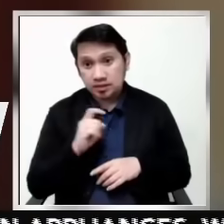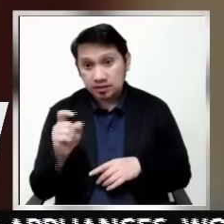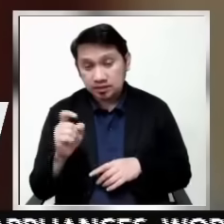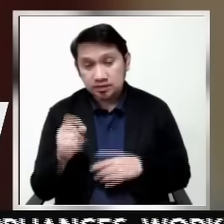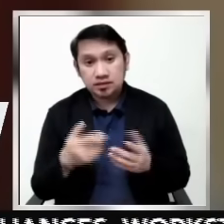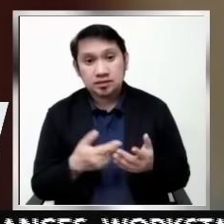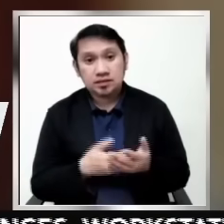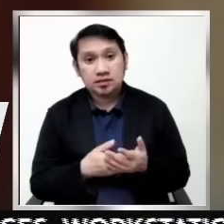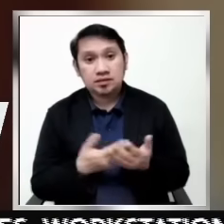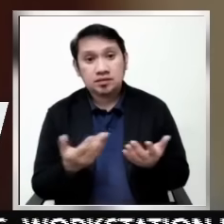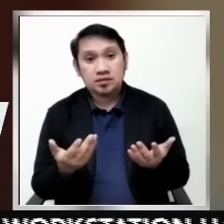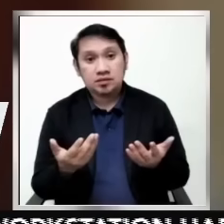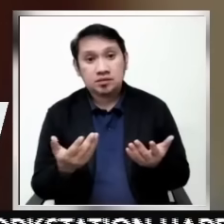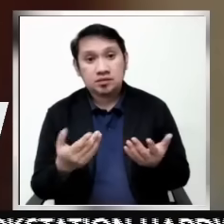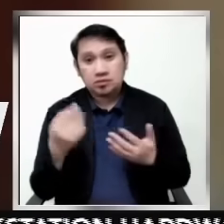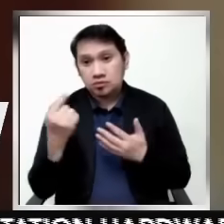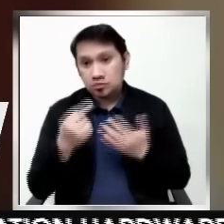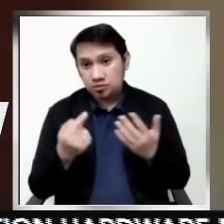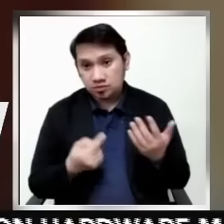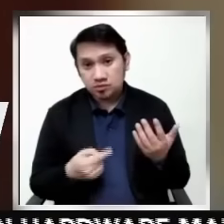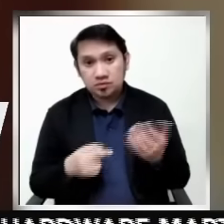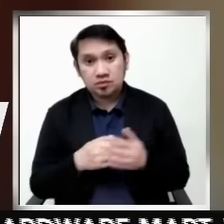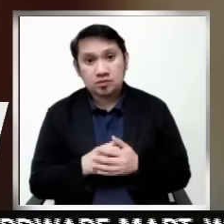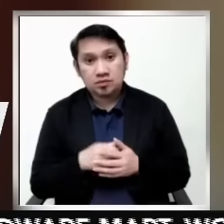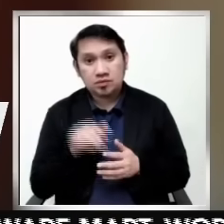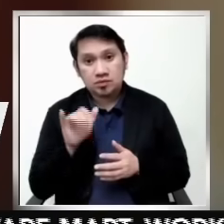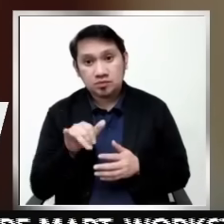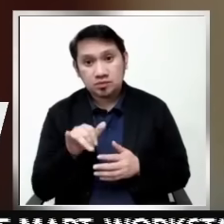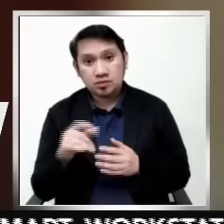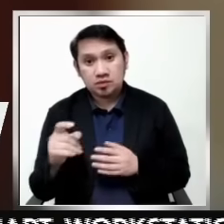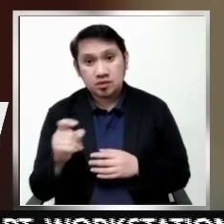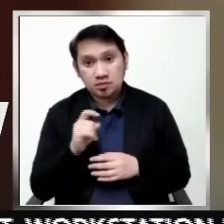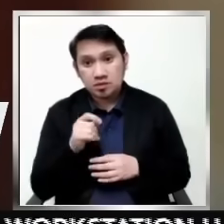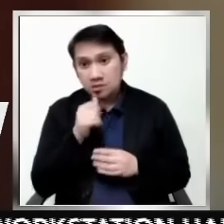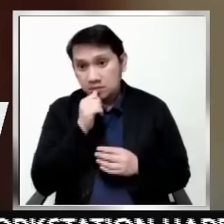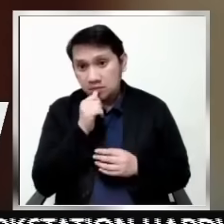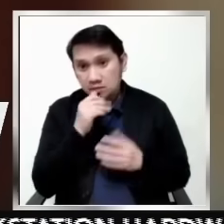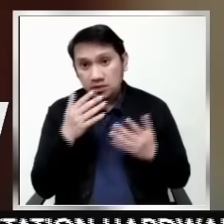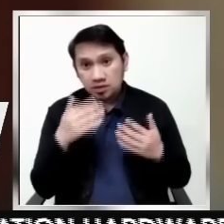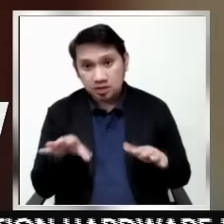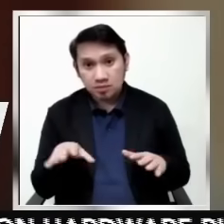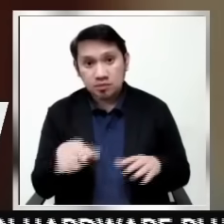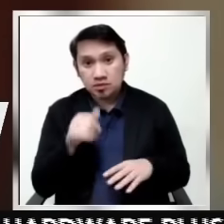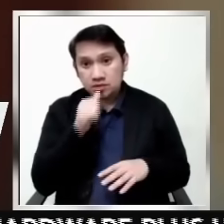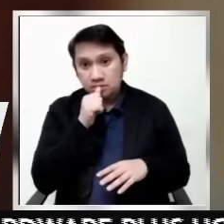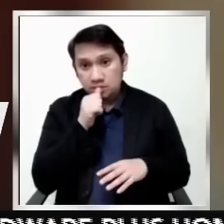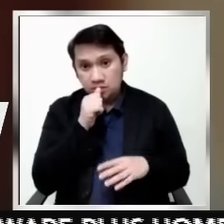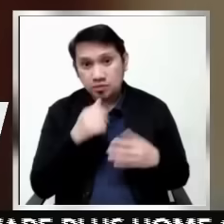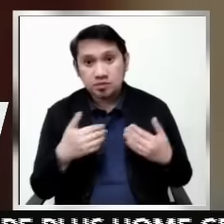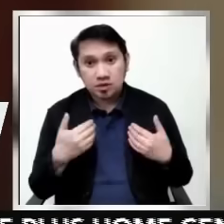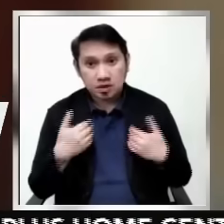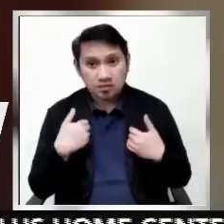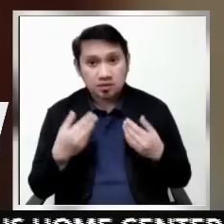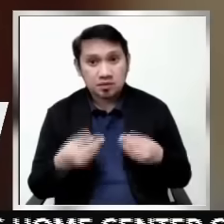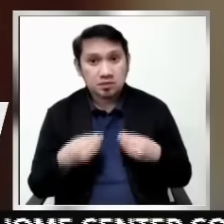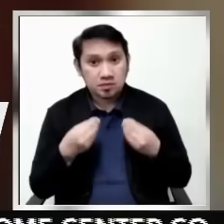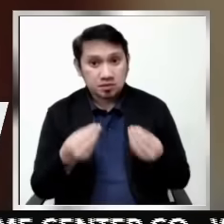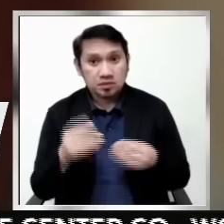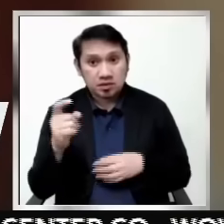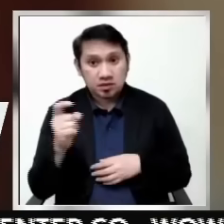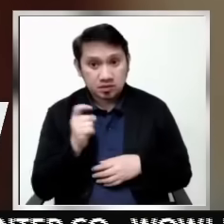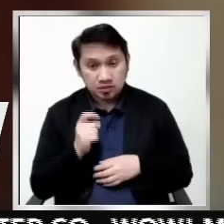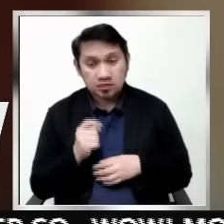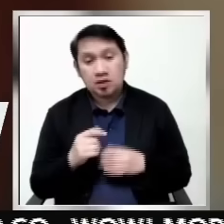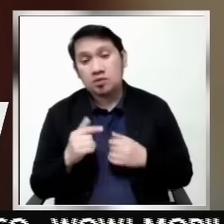Enable multi-factor authentication. Ito yung klase ng password na after ng password, may magbibigay sa iyo ng text o ng email